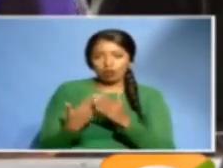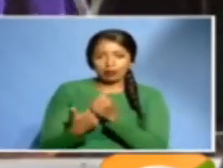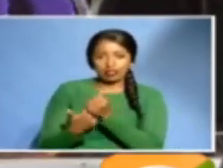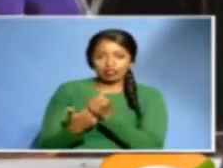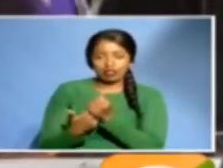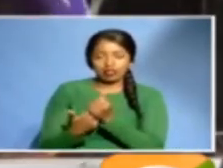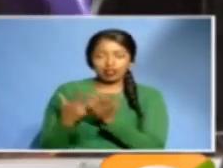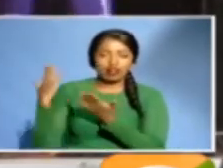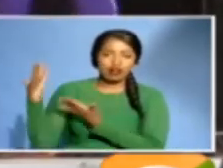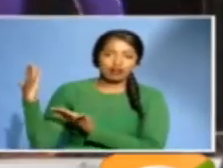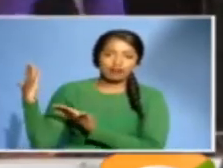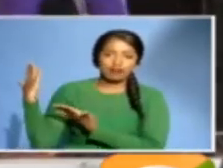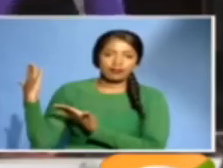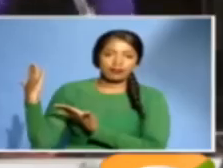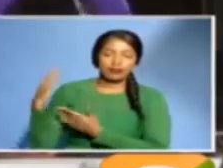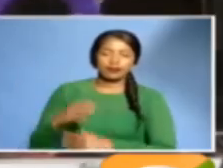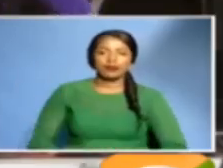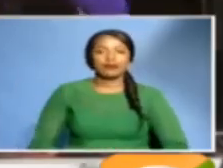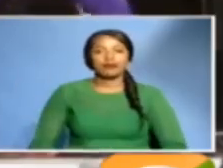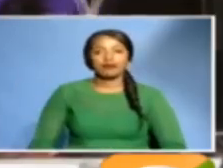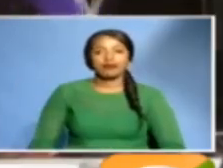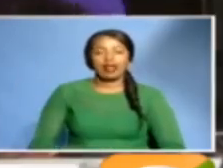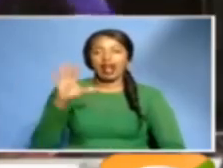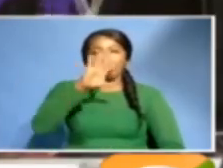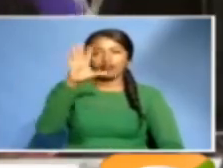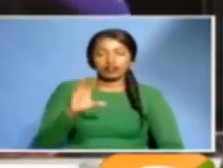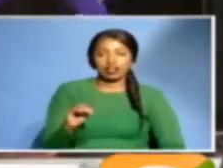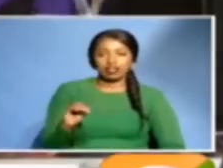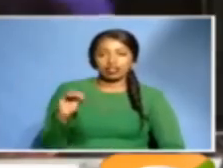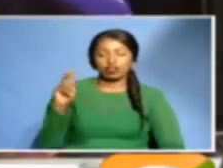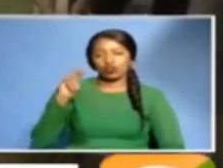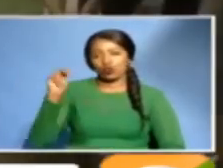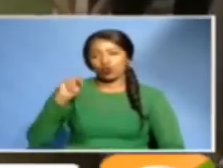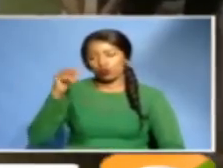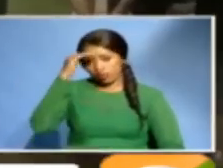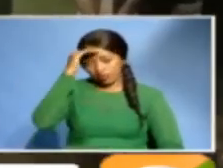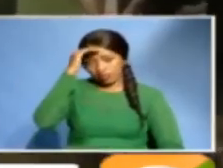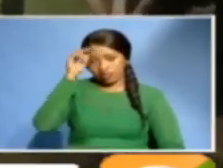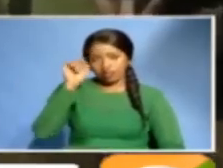Afrika Njogu, runinga ya Citizen.